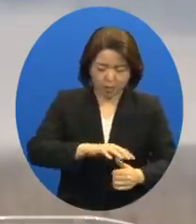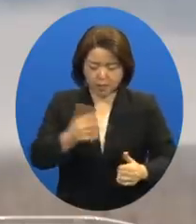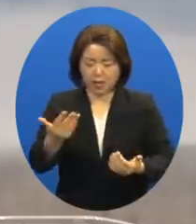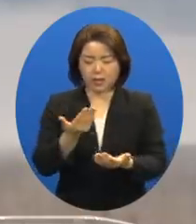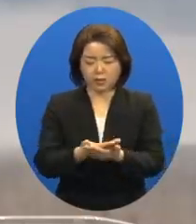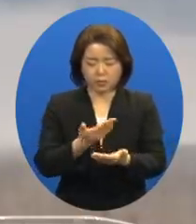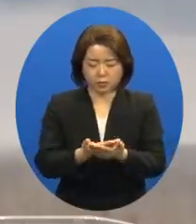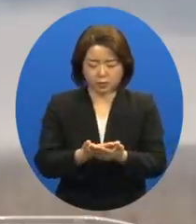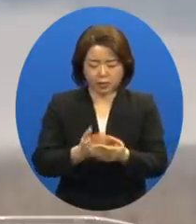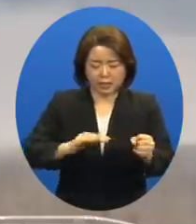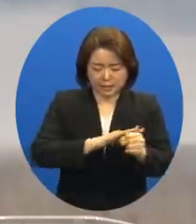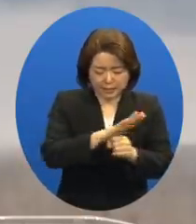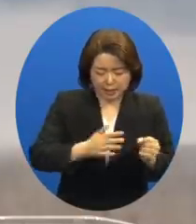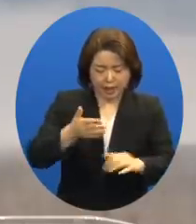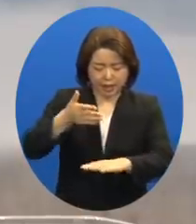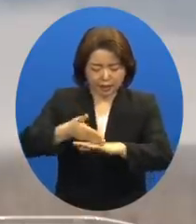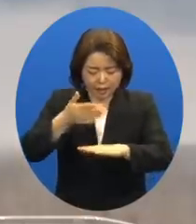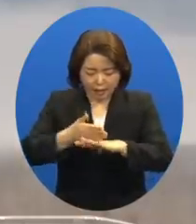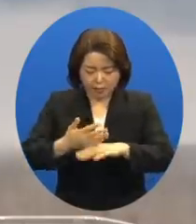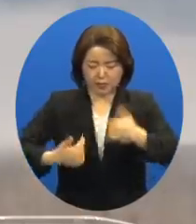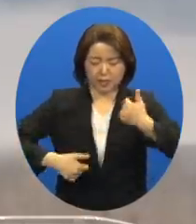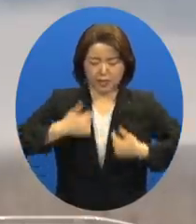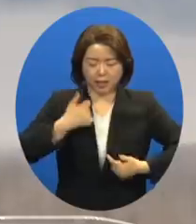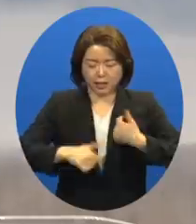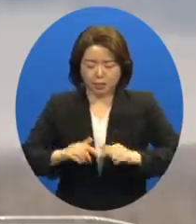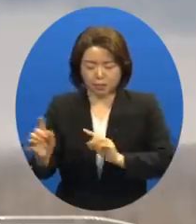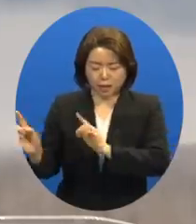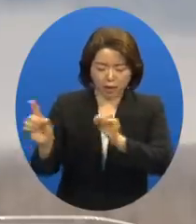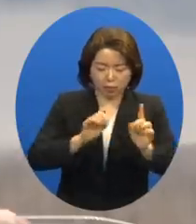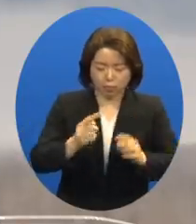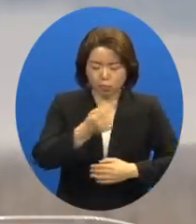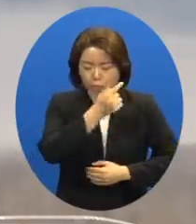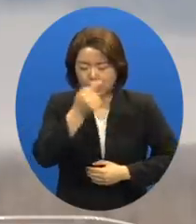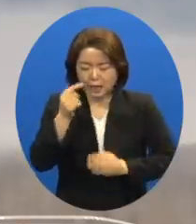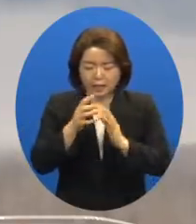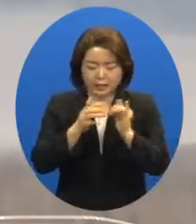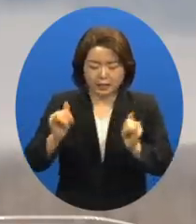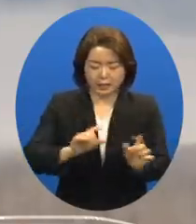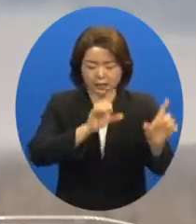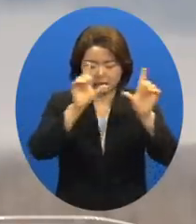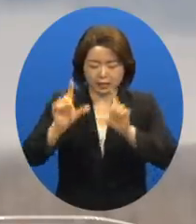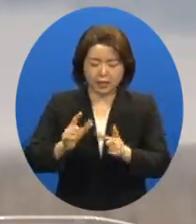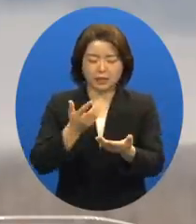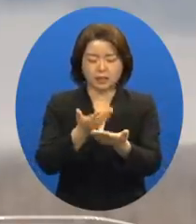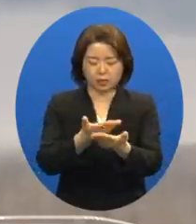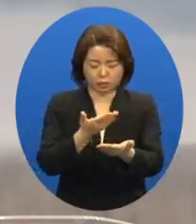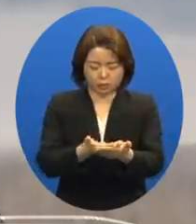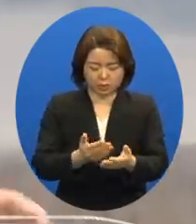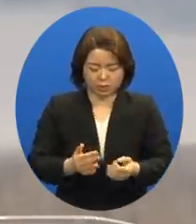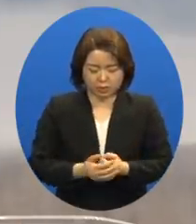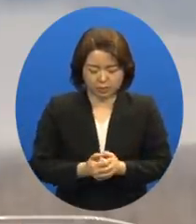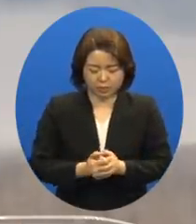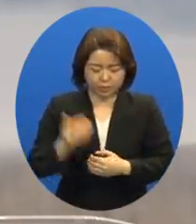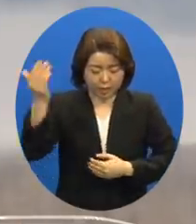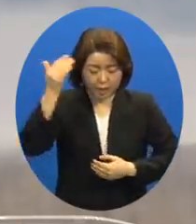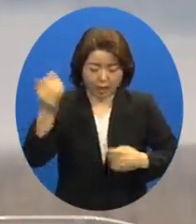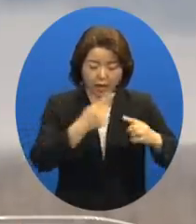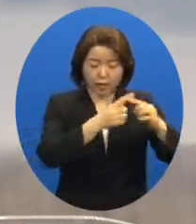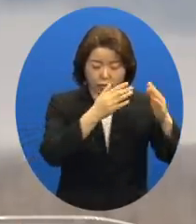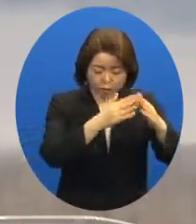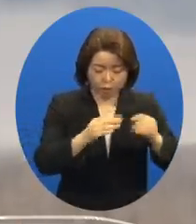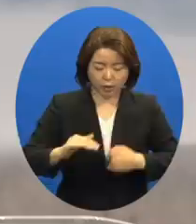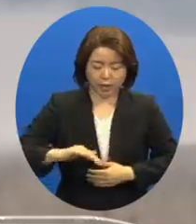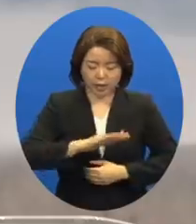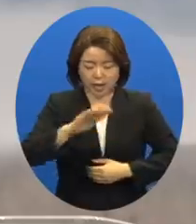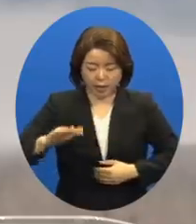사랑과 감사와 기쁨의 부활의 증인의 삶을 살아가게 해 주옵소서. 한국교회와